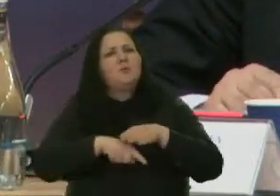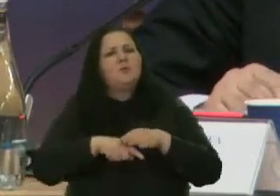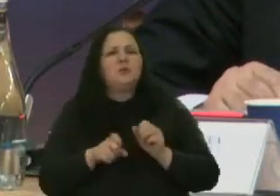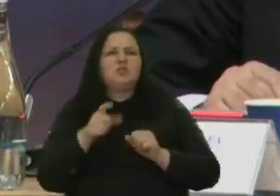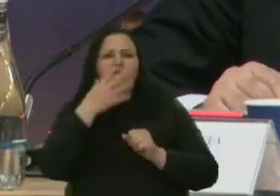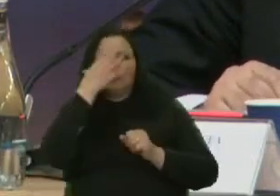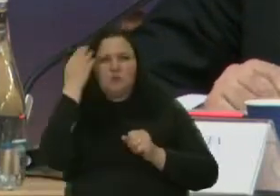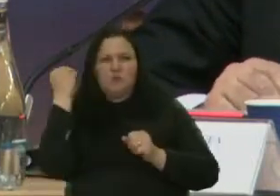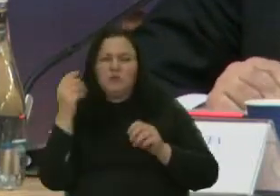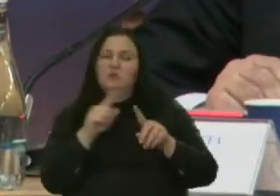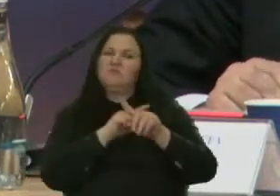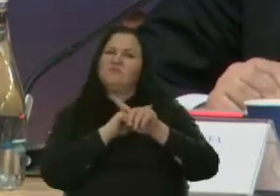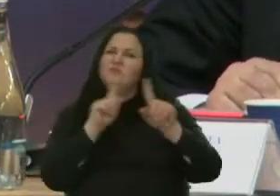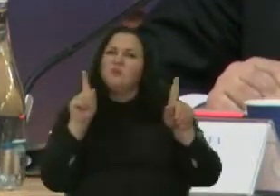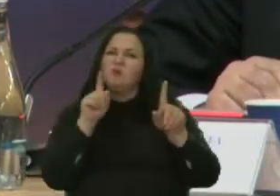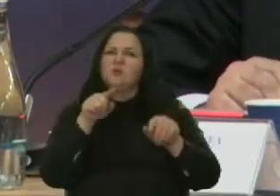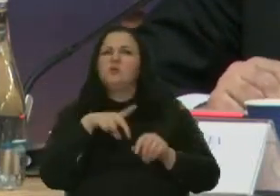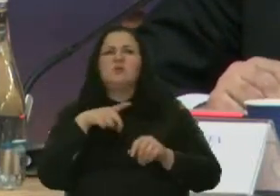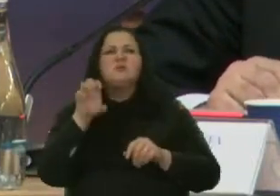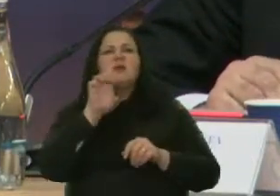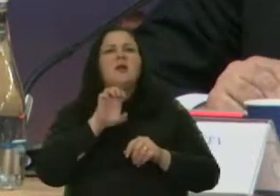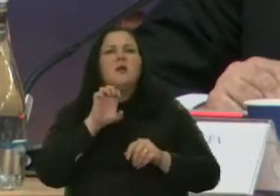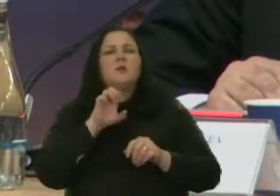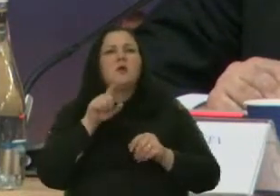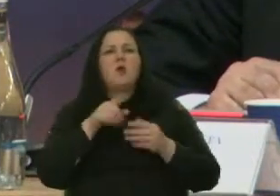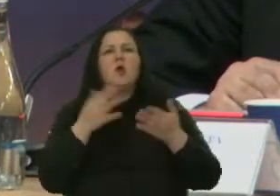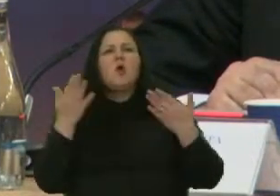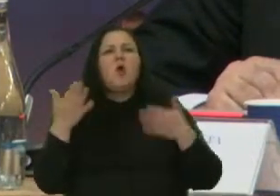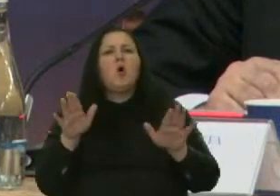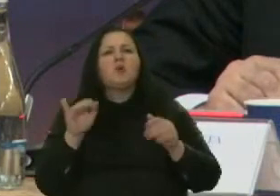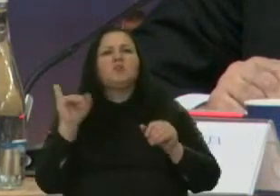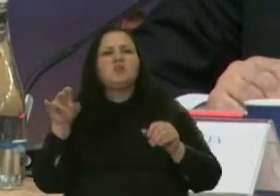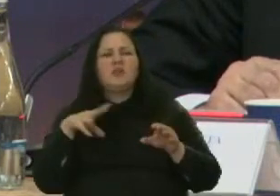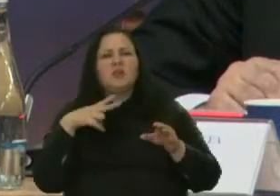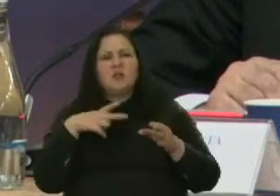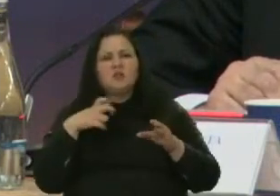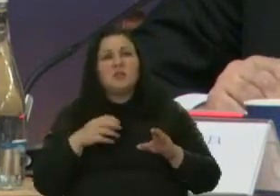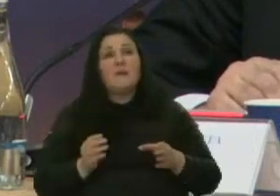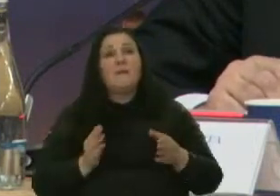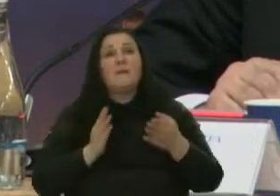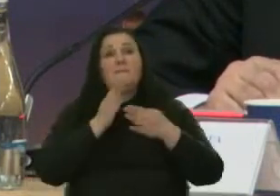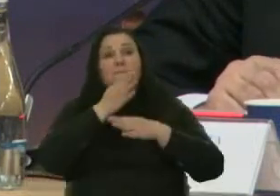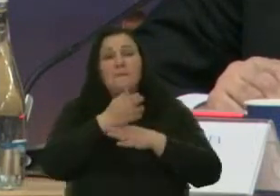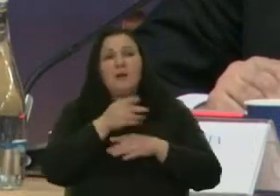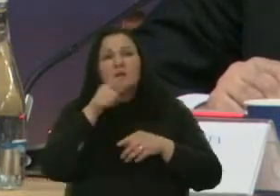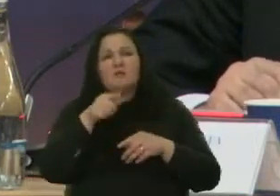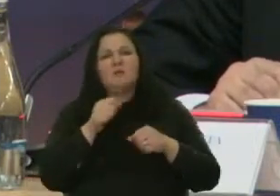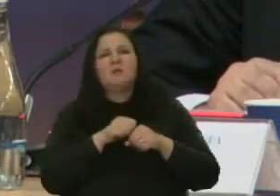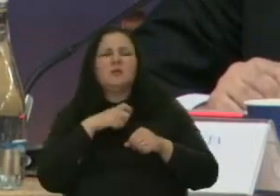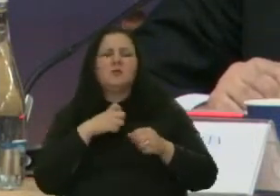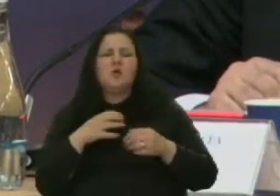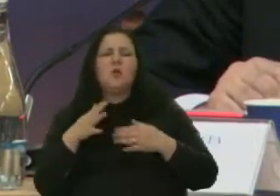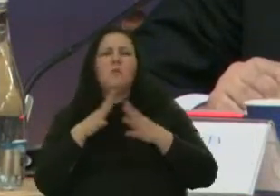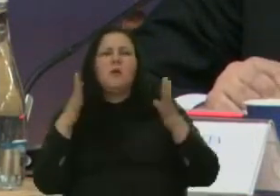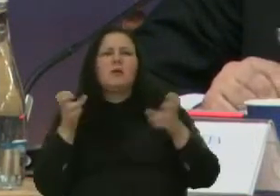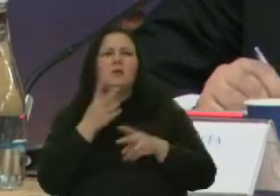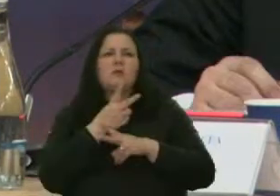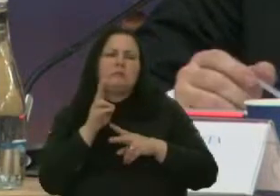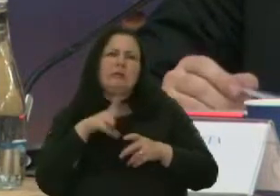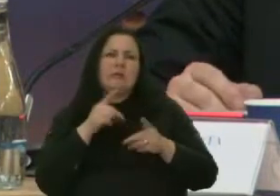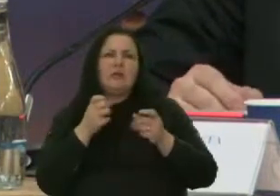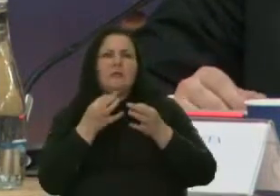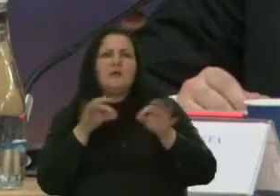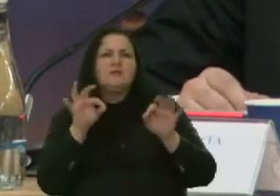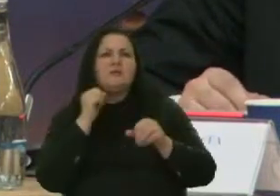ele asta nu consider că este european și consider pentru că oricine este părtaș la un asemenea demers alături de domnia sa face o mare greșeală dar este liber s o